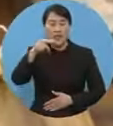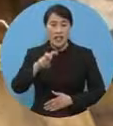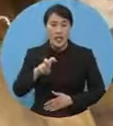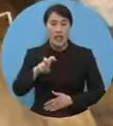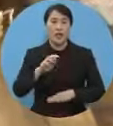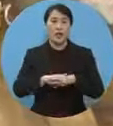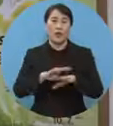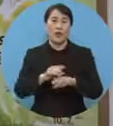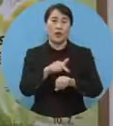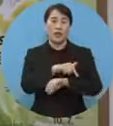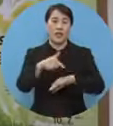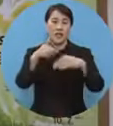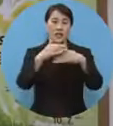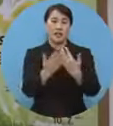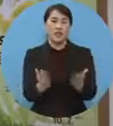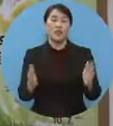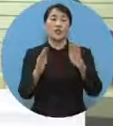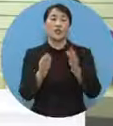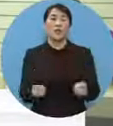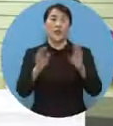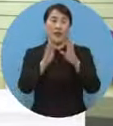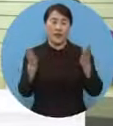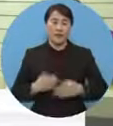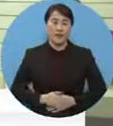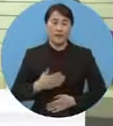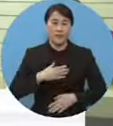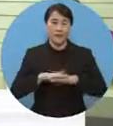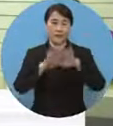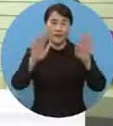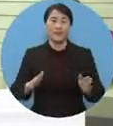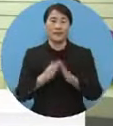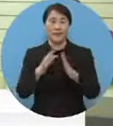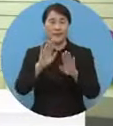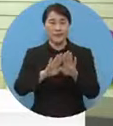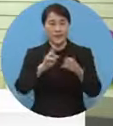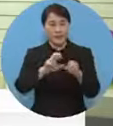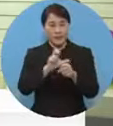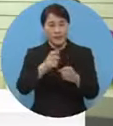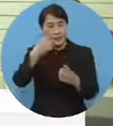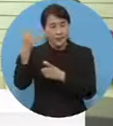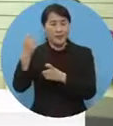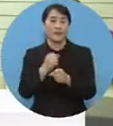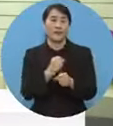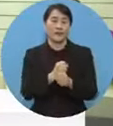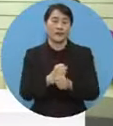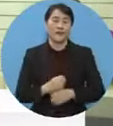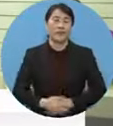우리나라 양잡농업 기획전을 엽니다. 저희 농업박물관 개관 26주년 기념으로 마련된